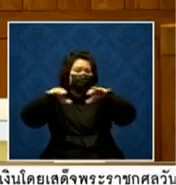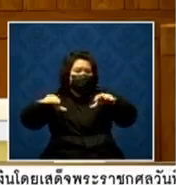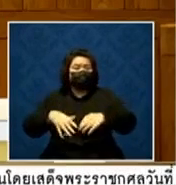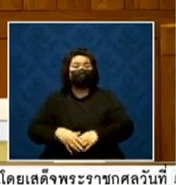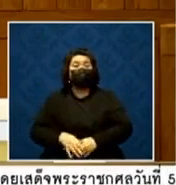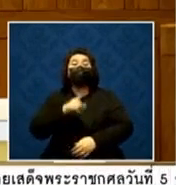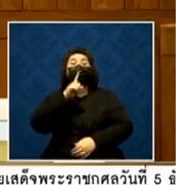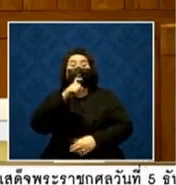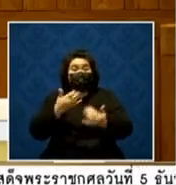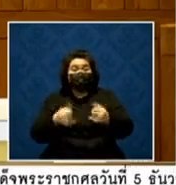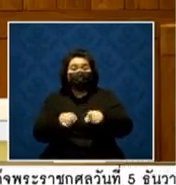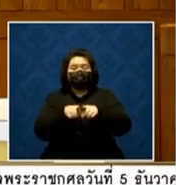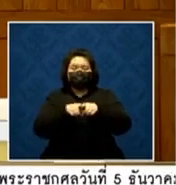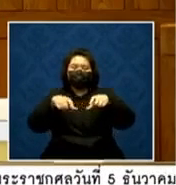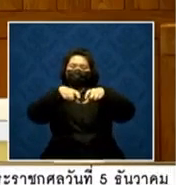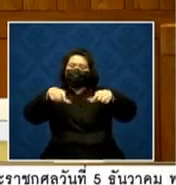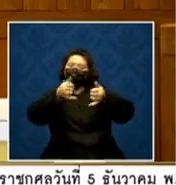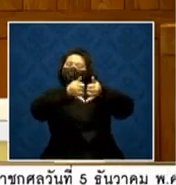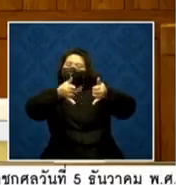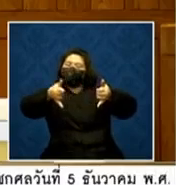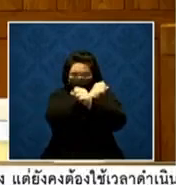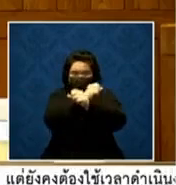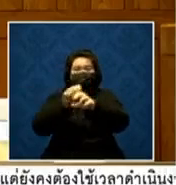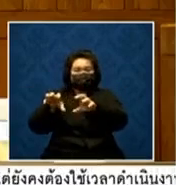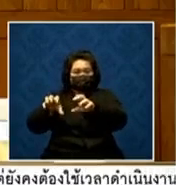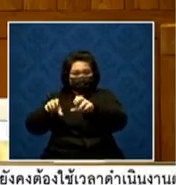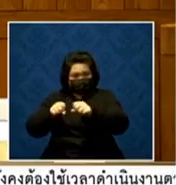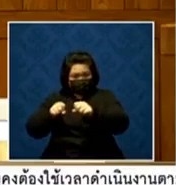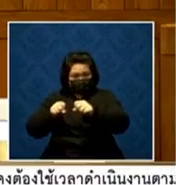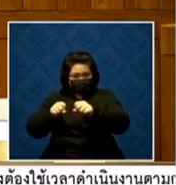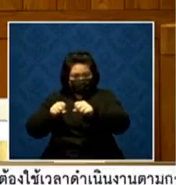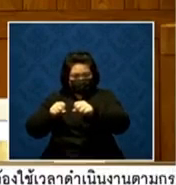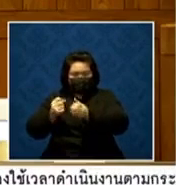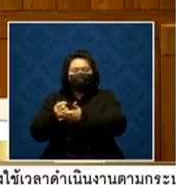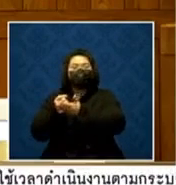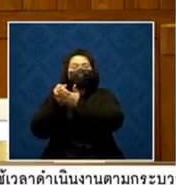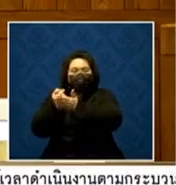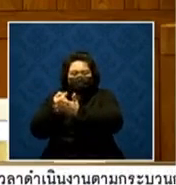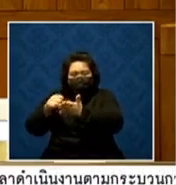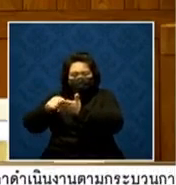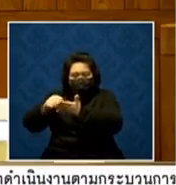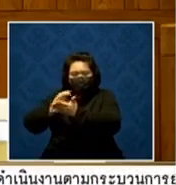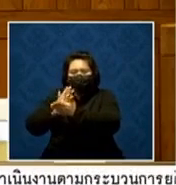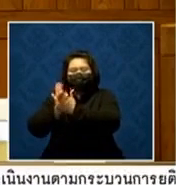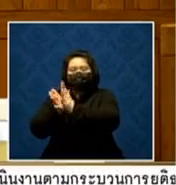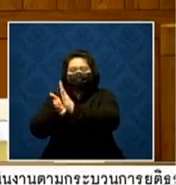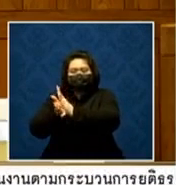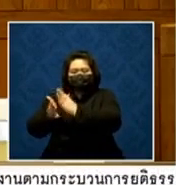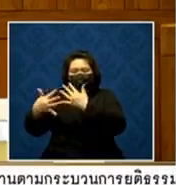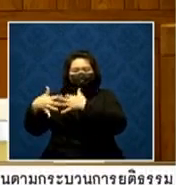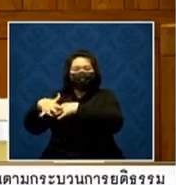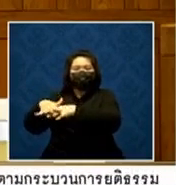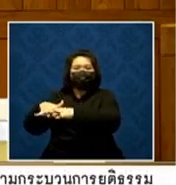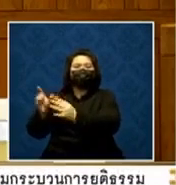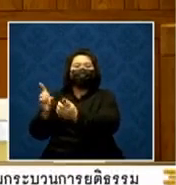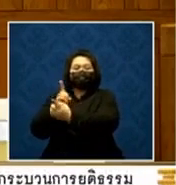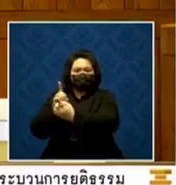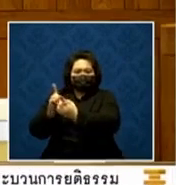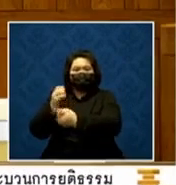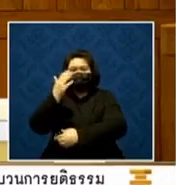ายๆนะฮะ คือตอนนั้นเนี่ย1รัฐบาลรักษาการกู้เงินสำหรับจะช่วยเหลือชาวนา